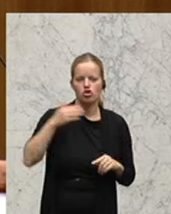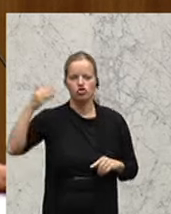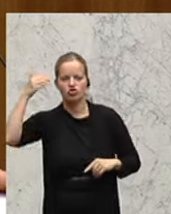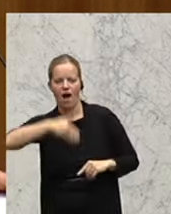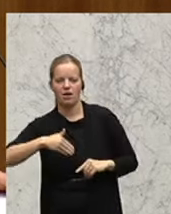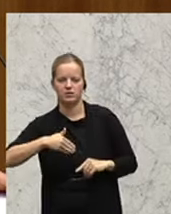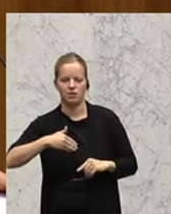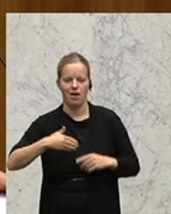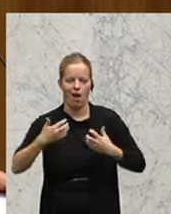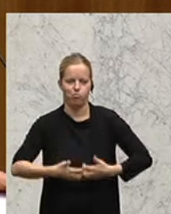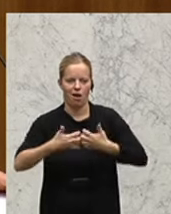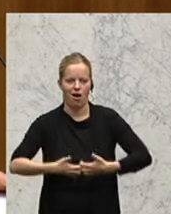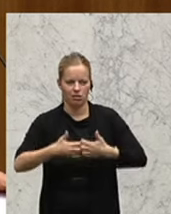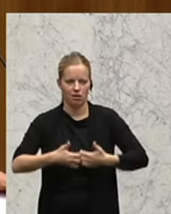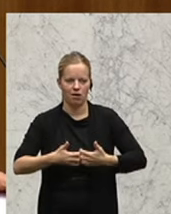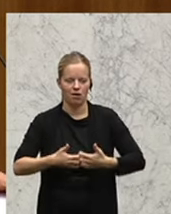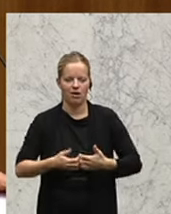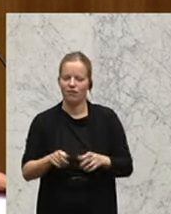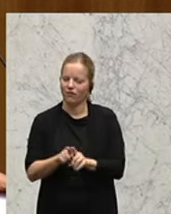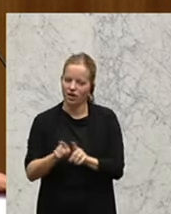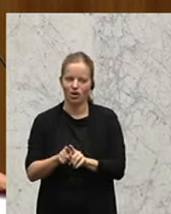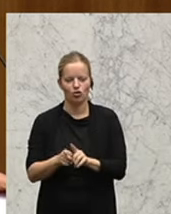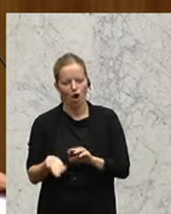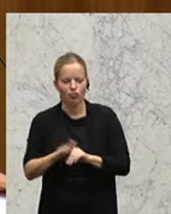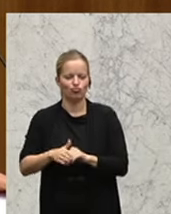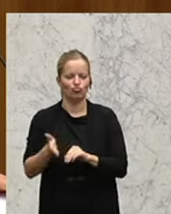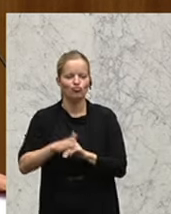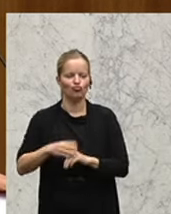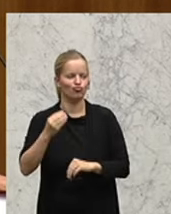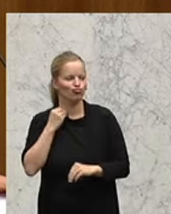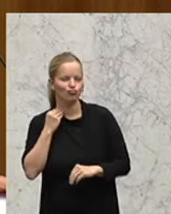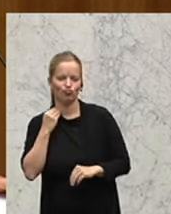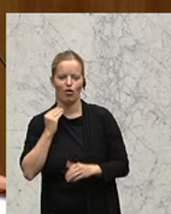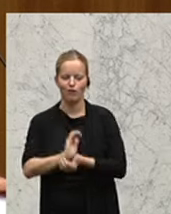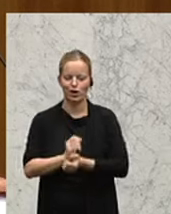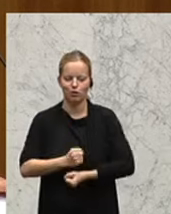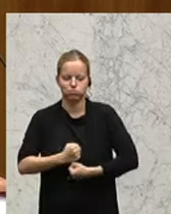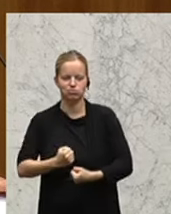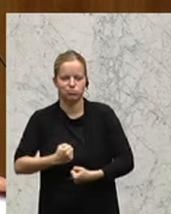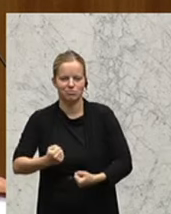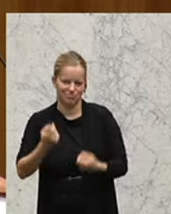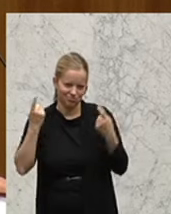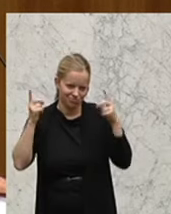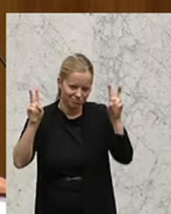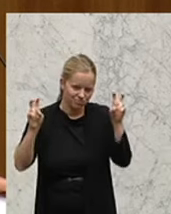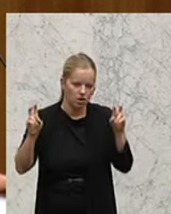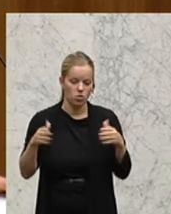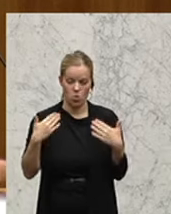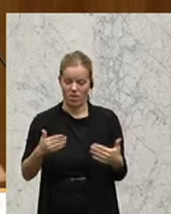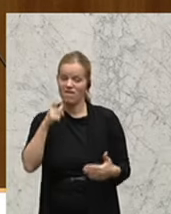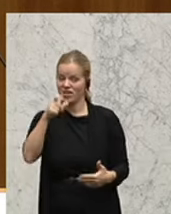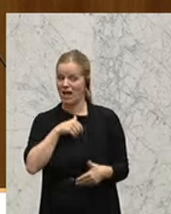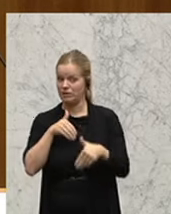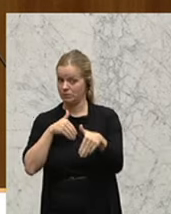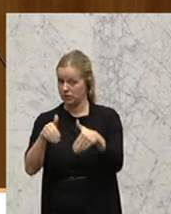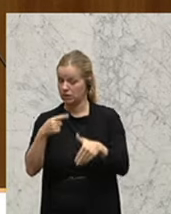Kosten der normalsterblichen Erwerbstätigen und auf Kosten der Unternehmen. Und da hat der Herr Finanzminister heute etwas Schönes gesagt. Er hat